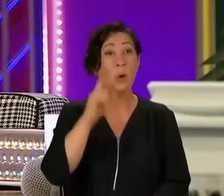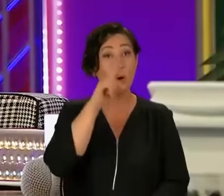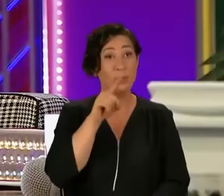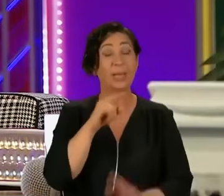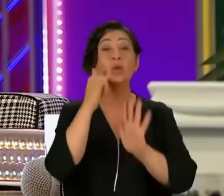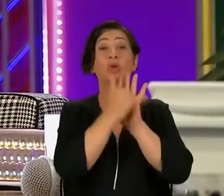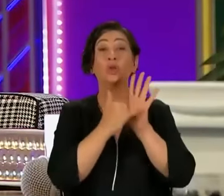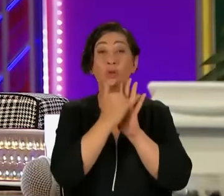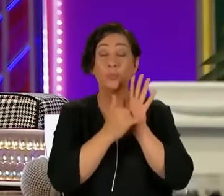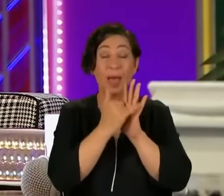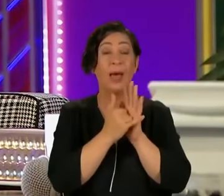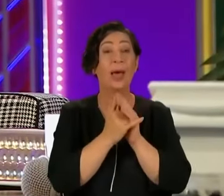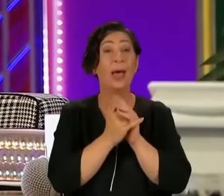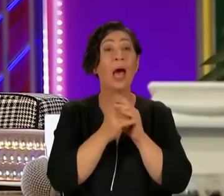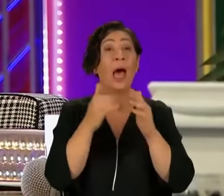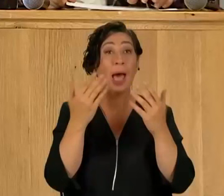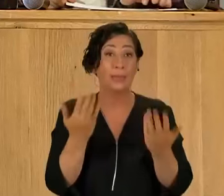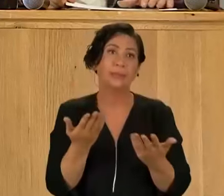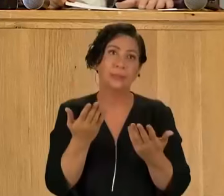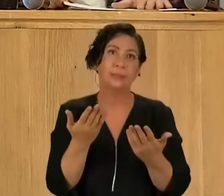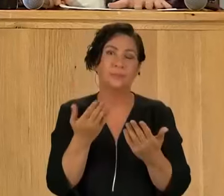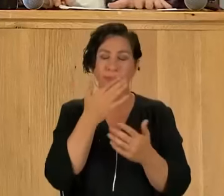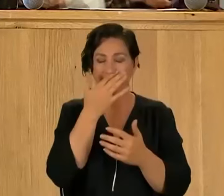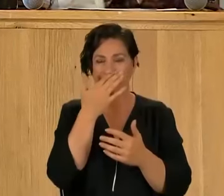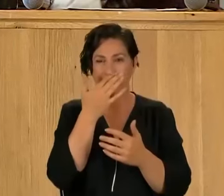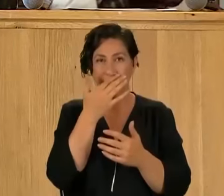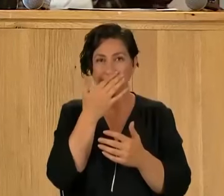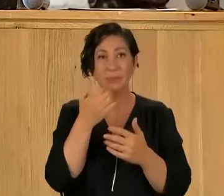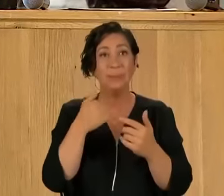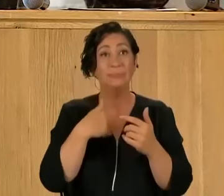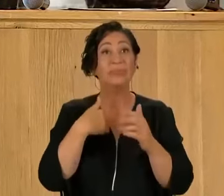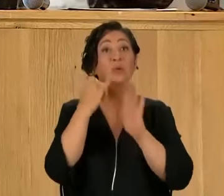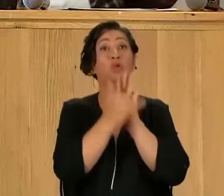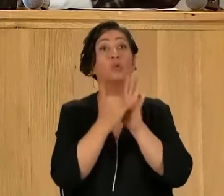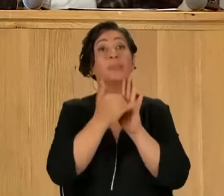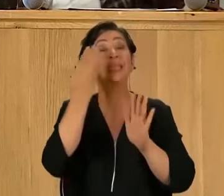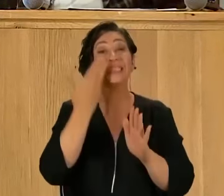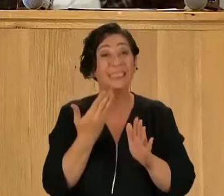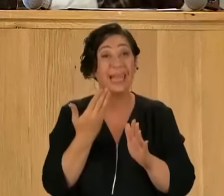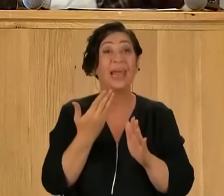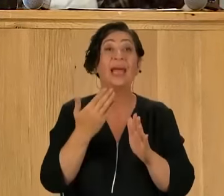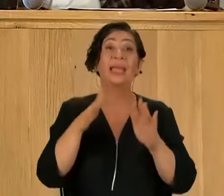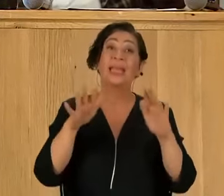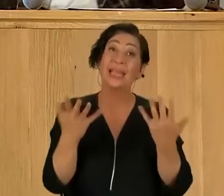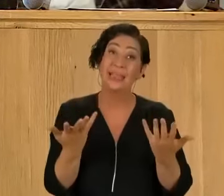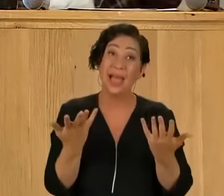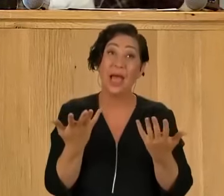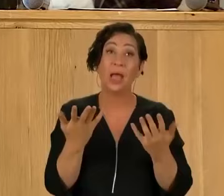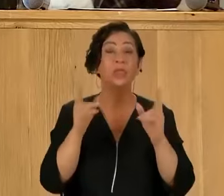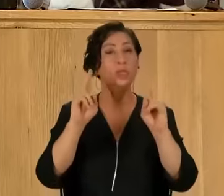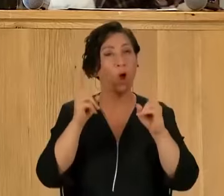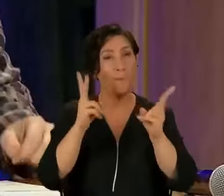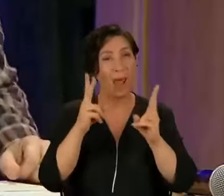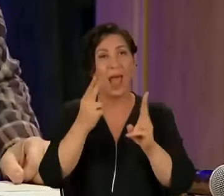için YouTube'da tabii ki artık bizi YouTube'dan izleyenler ya da